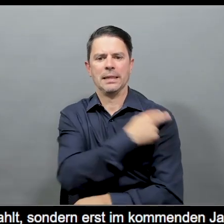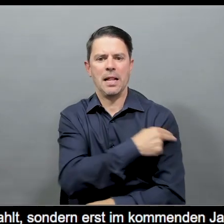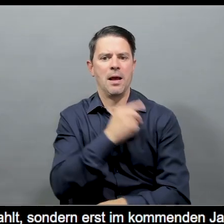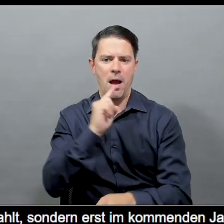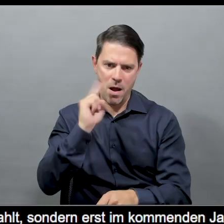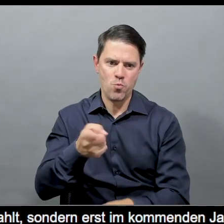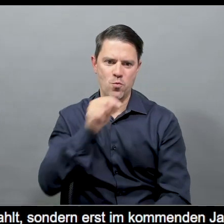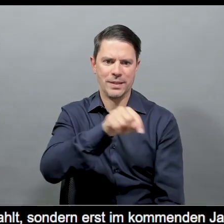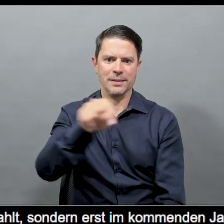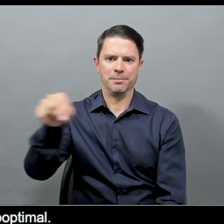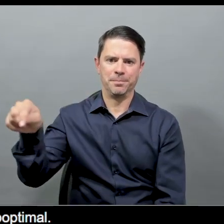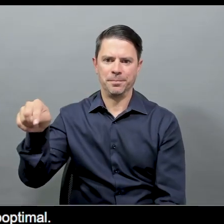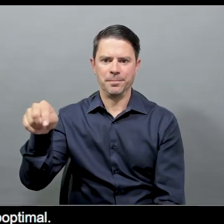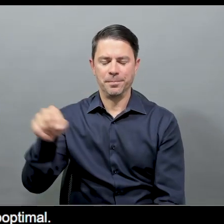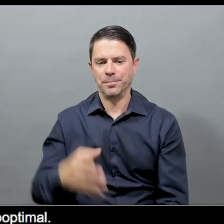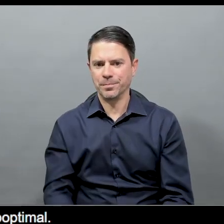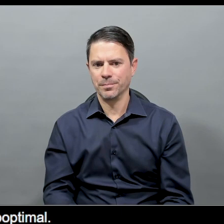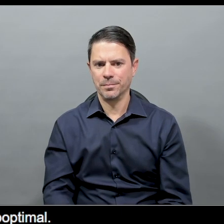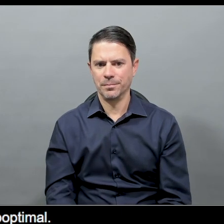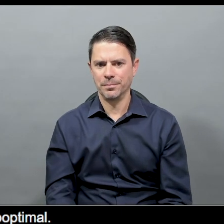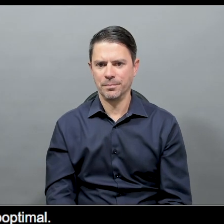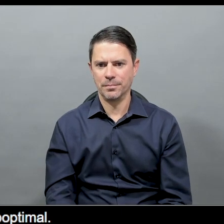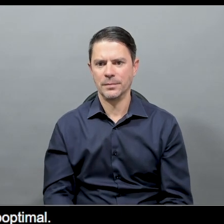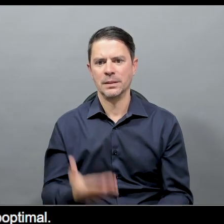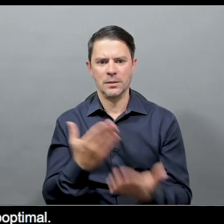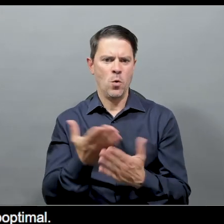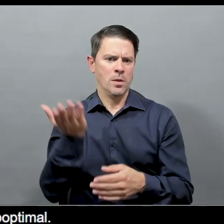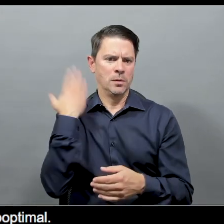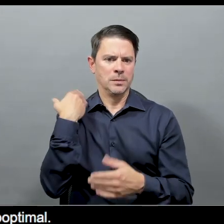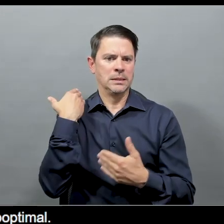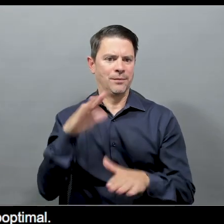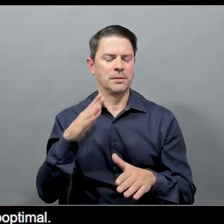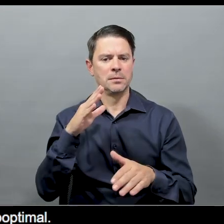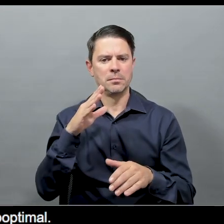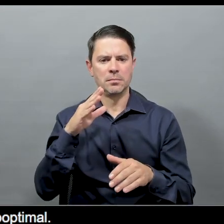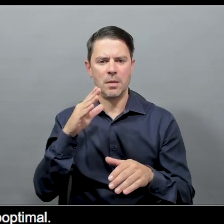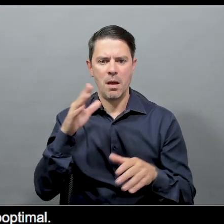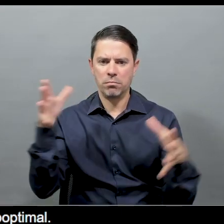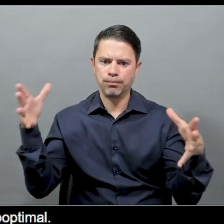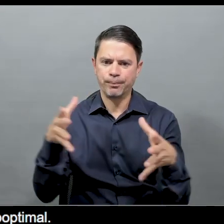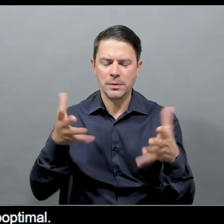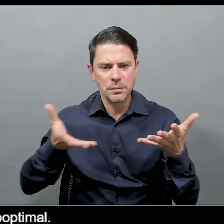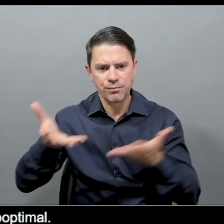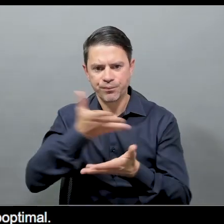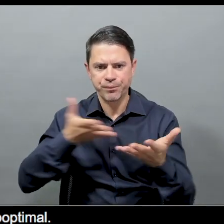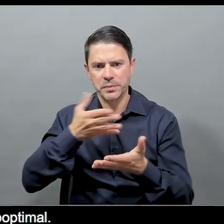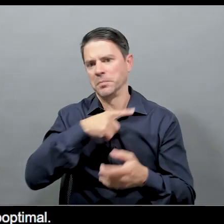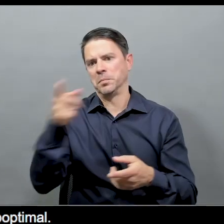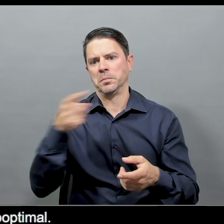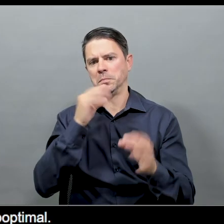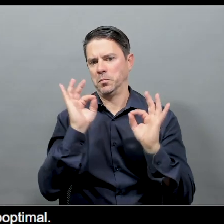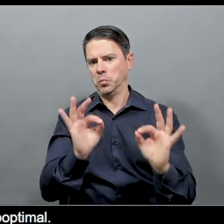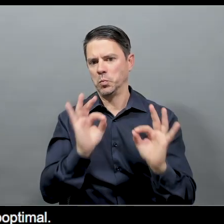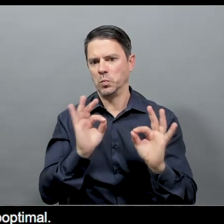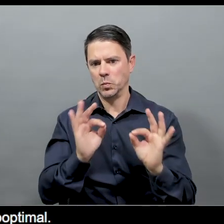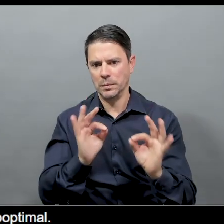Hochschulmedizin sehr begrüßt wurden im Rahmen der Anhörung und einige Dinge, die uns auch politisch besonders wichtig sind. Zwei Dinge möchte